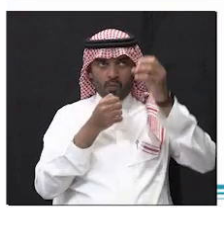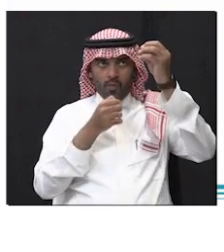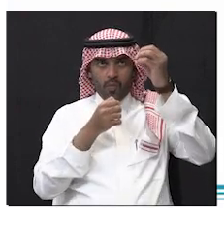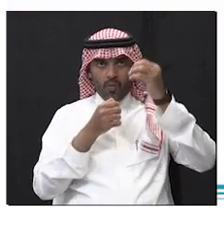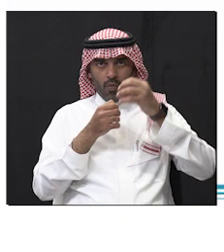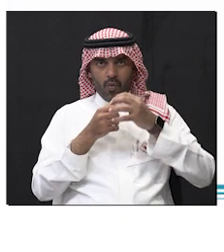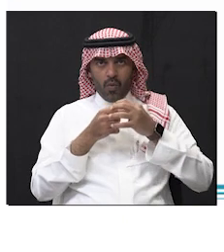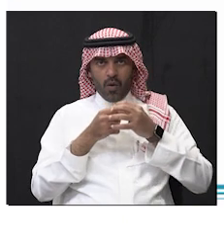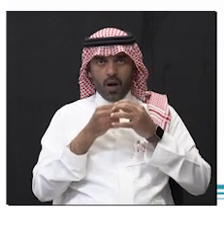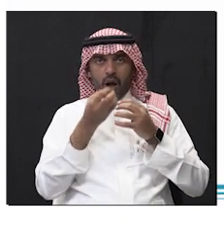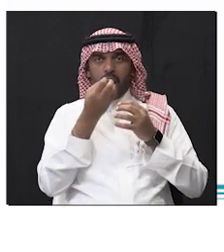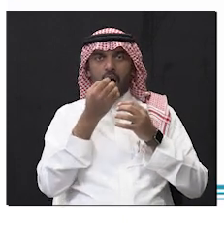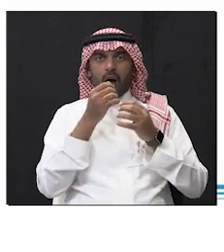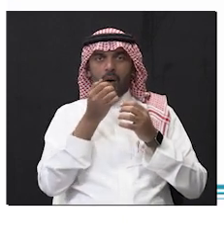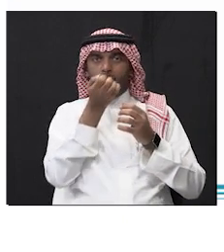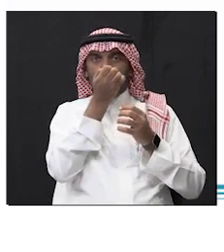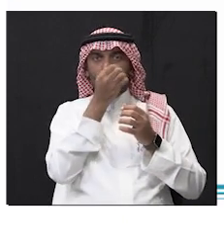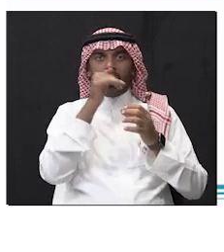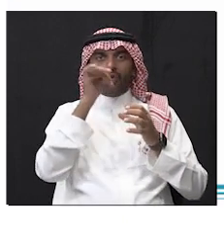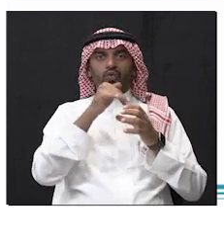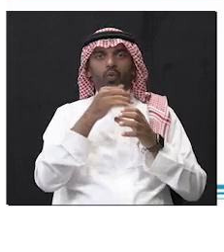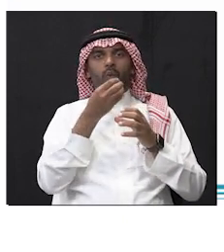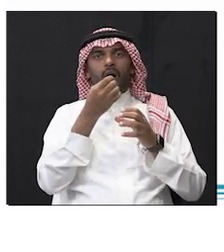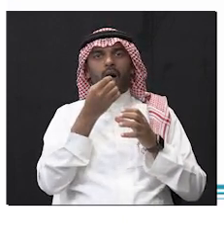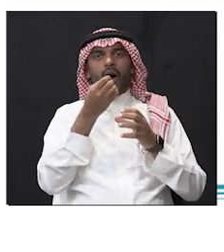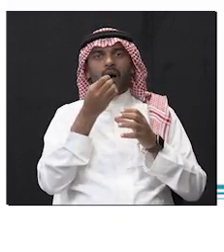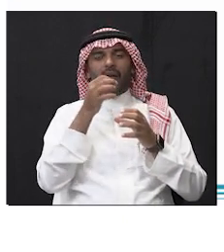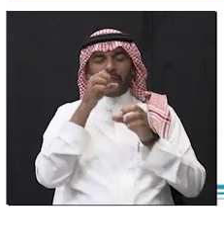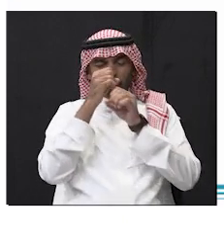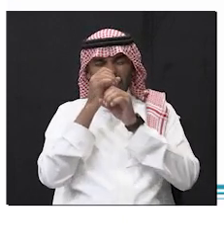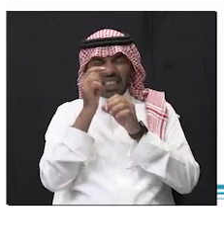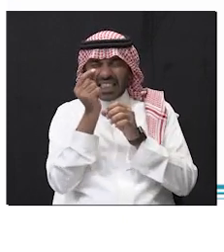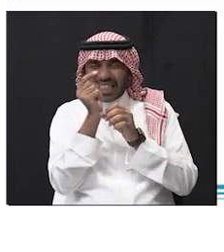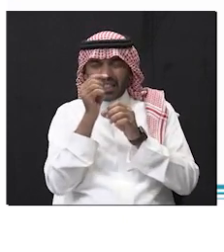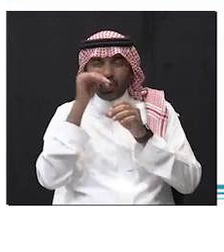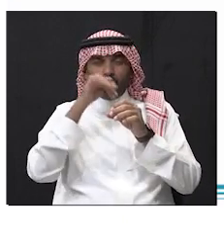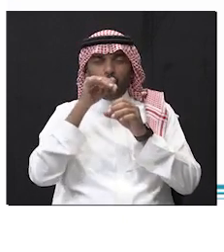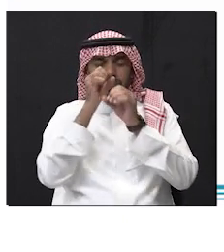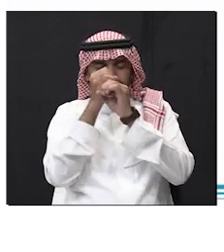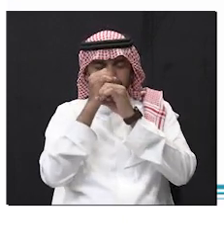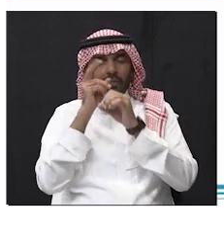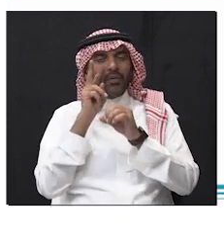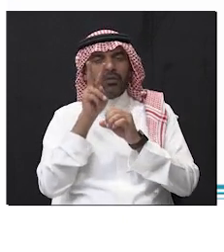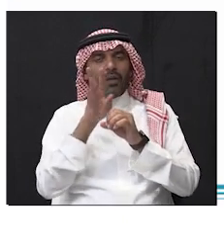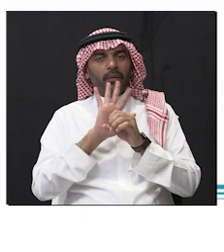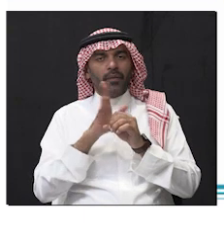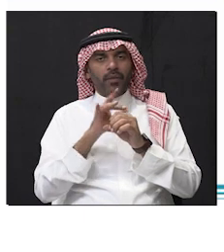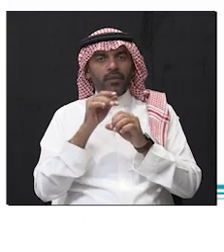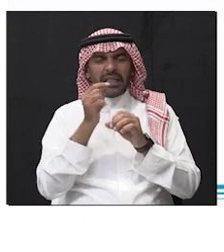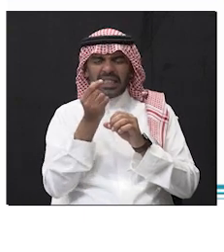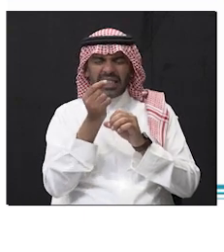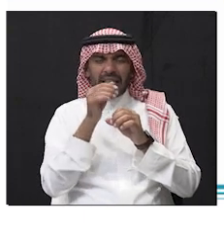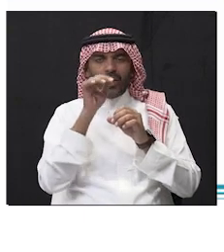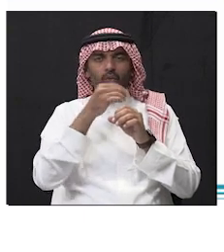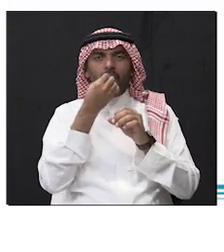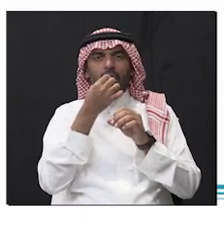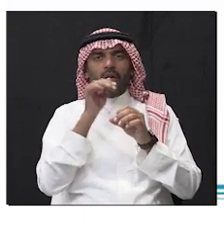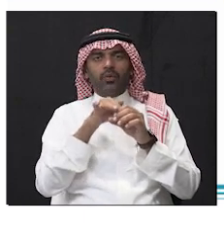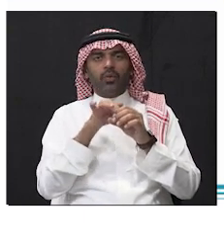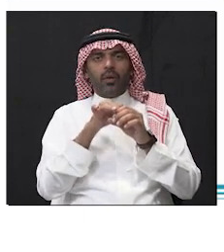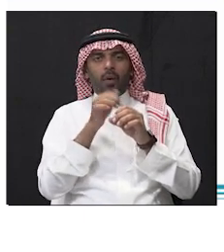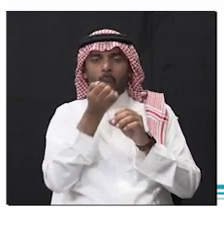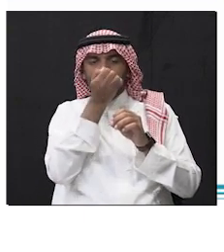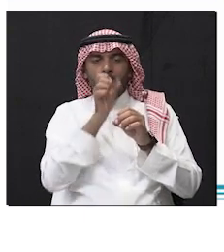الطعام من الماء الغني بالمخلوقات المجهرية والأكسجين، ويتدفق عبر